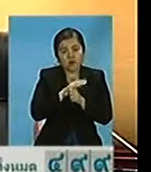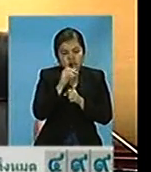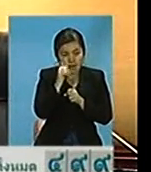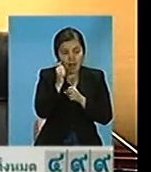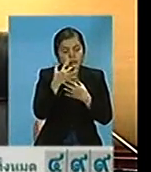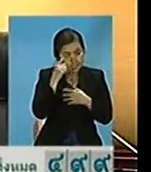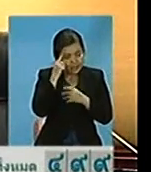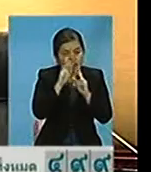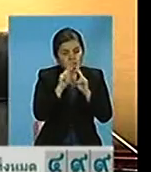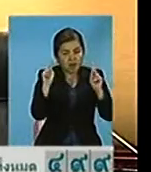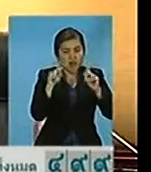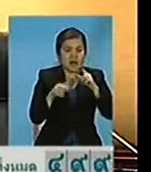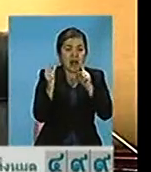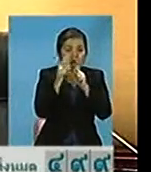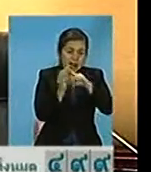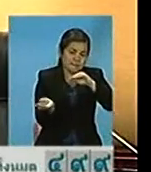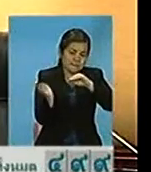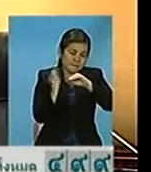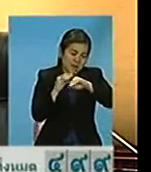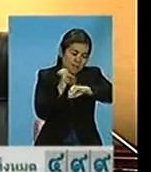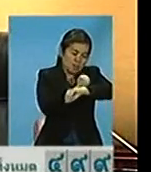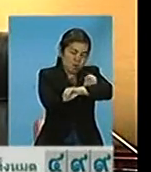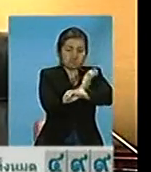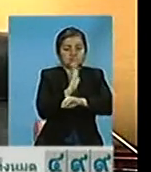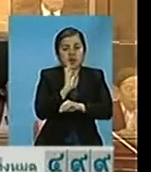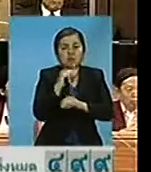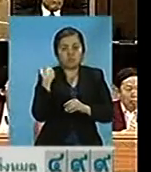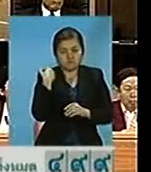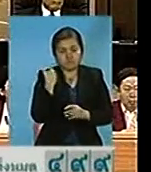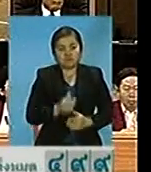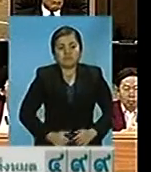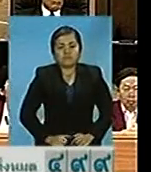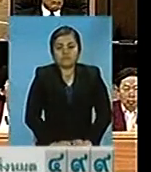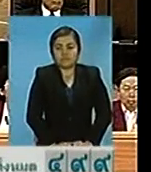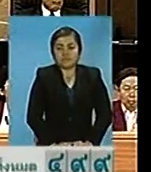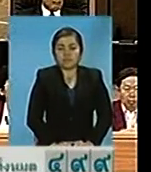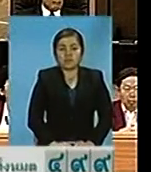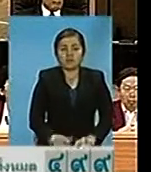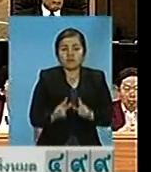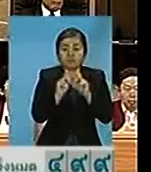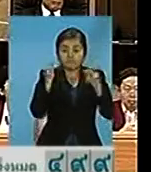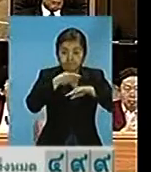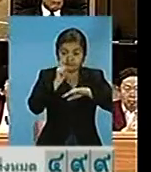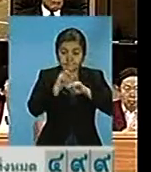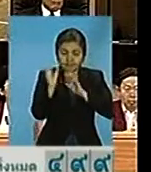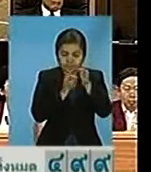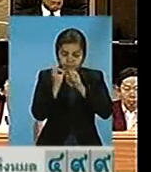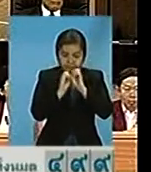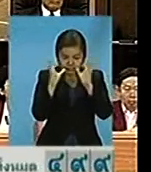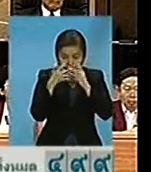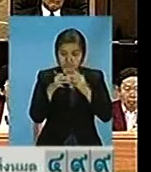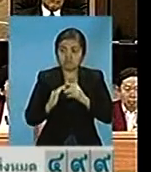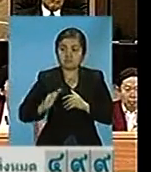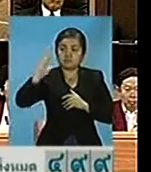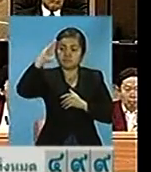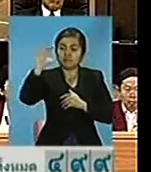จึงไม่เห็นด้วยกับผู้คนท่านที่ขอทั้งหมดครับ ครับผมว่าได้ชี้แจงพอสมควรแล้วมั้งอาเชิญท่านเชิญก่อน